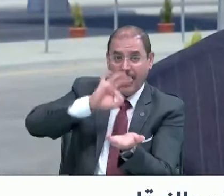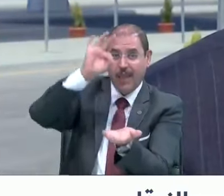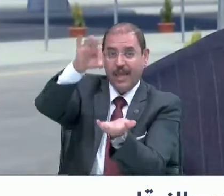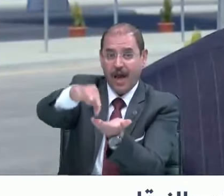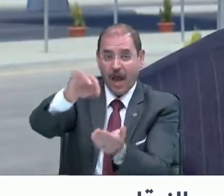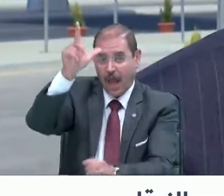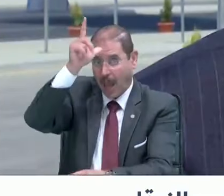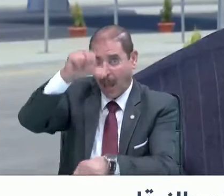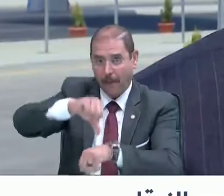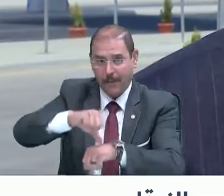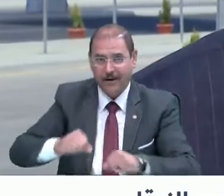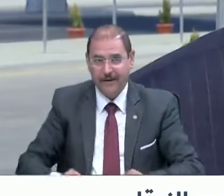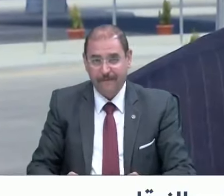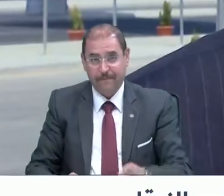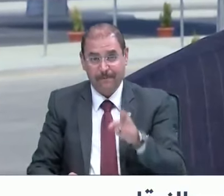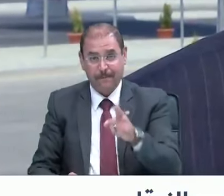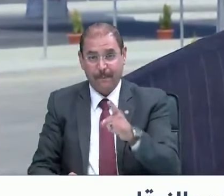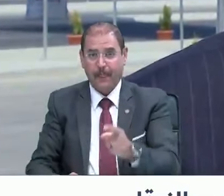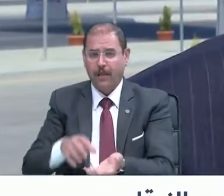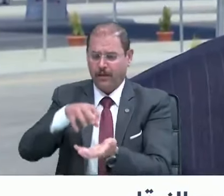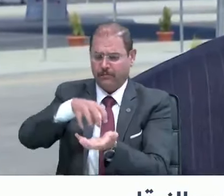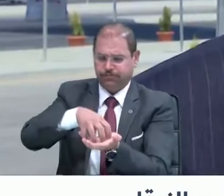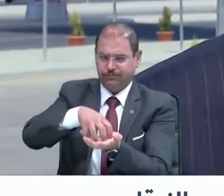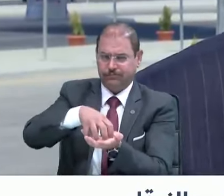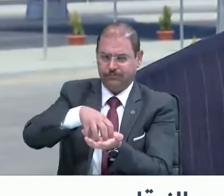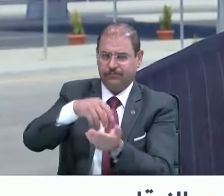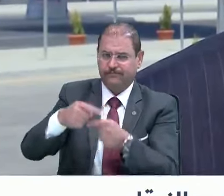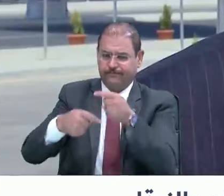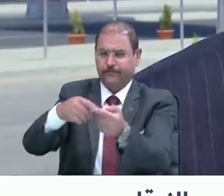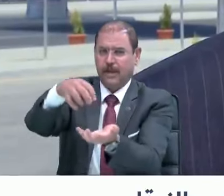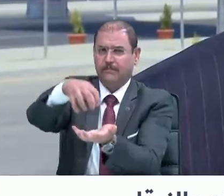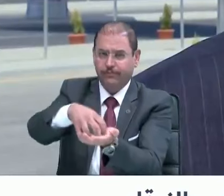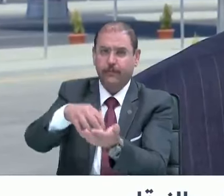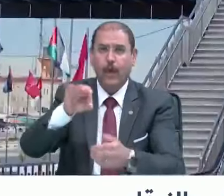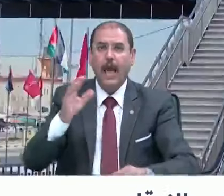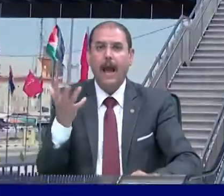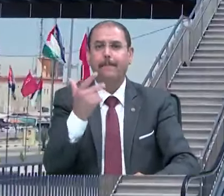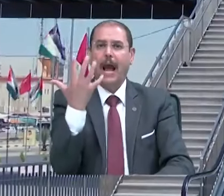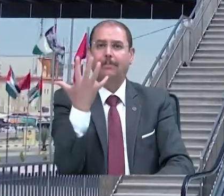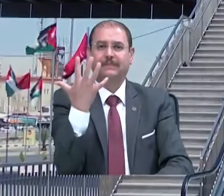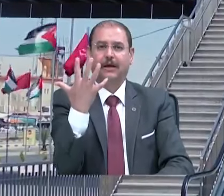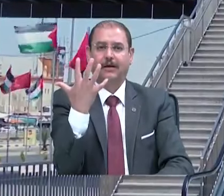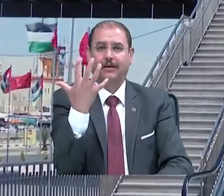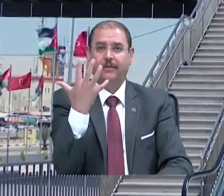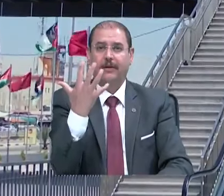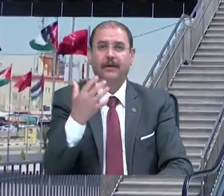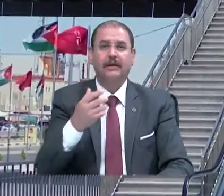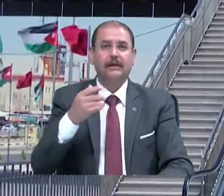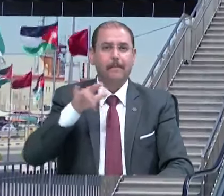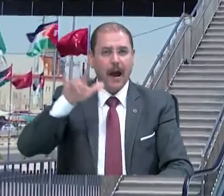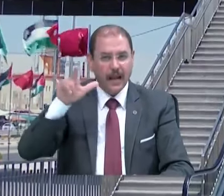المسار خمس محطات للركاب. ماركا، الحزام، الرصيفة، الهاشمية،